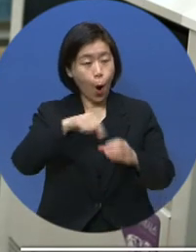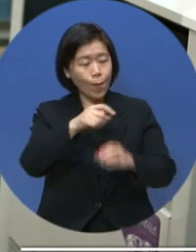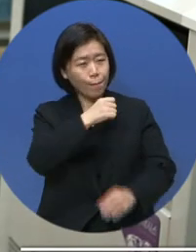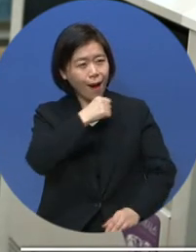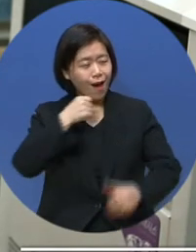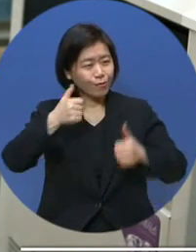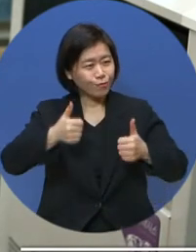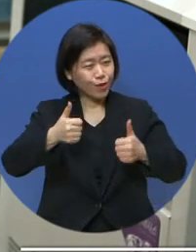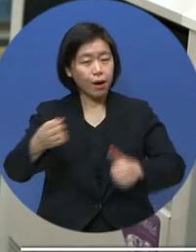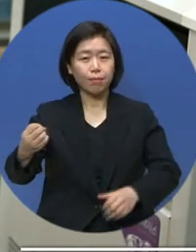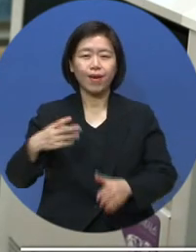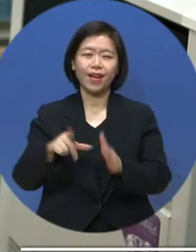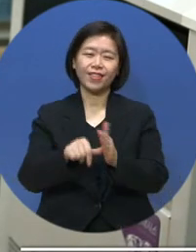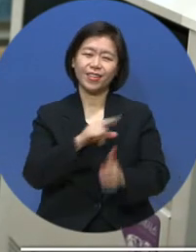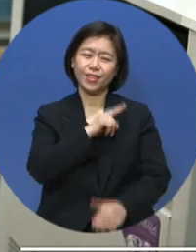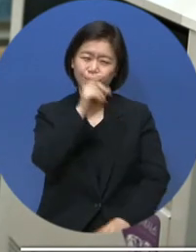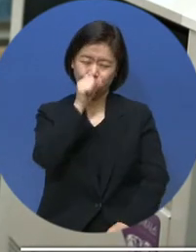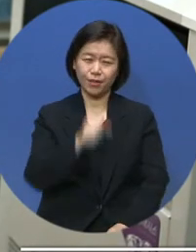좋았어요.